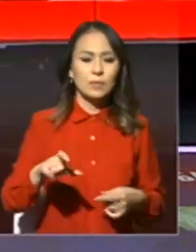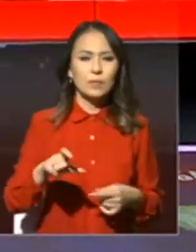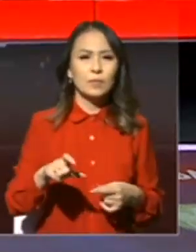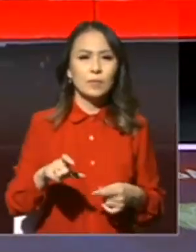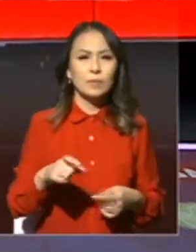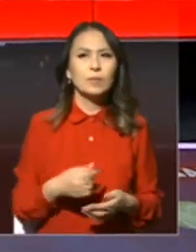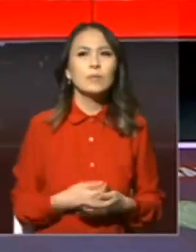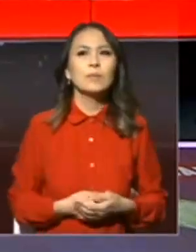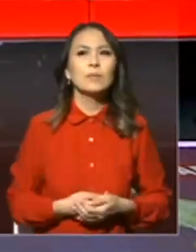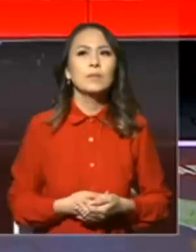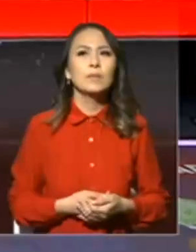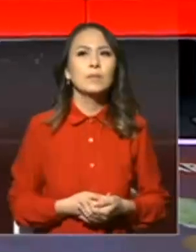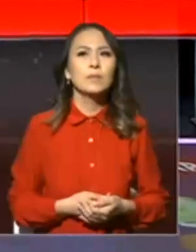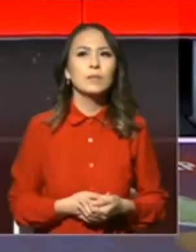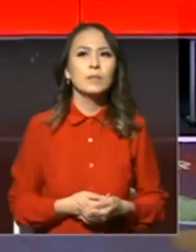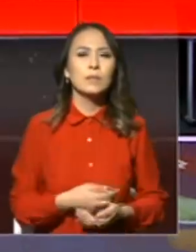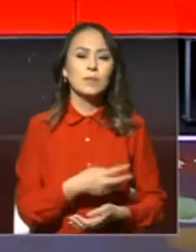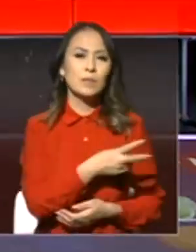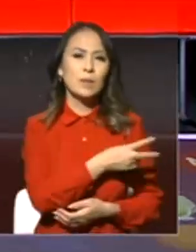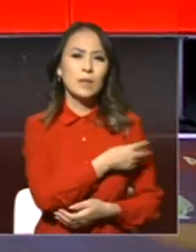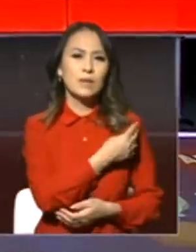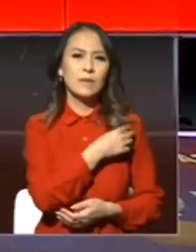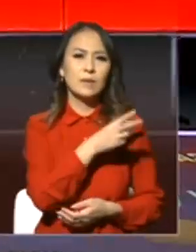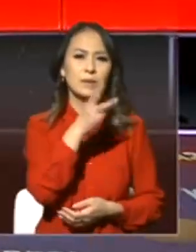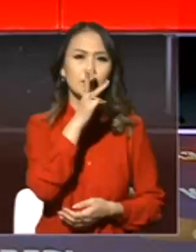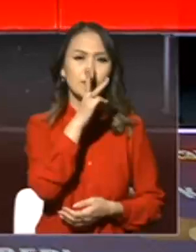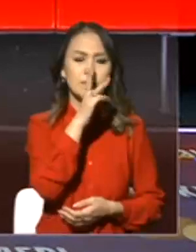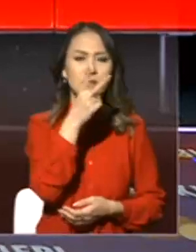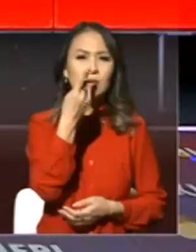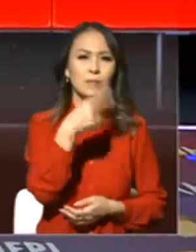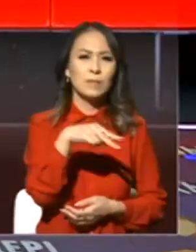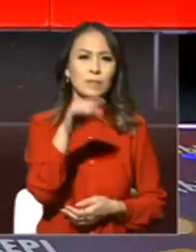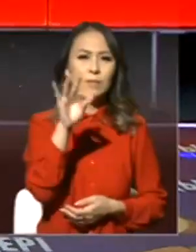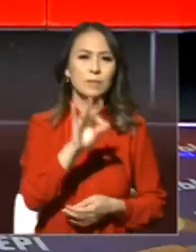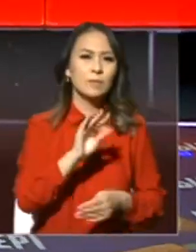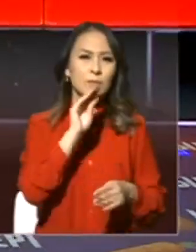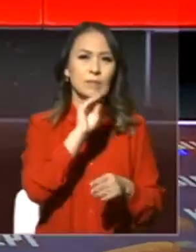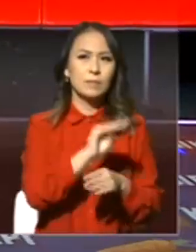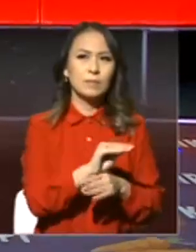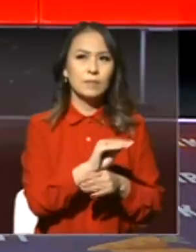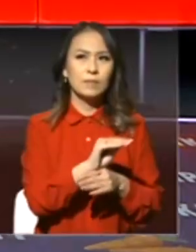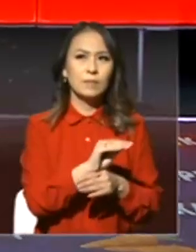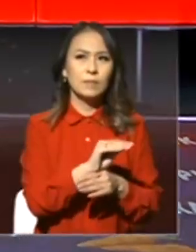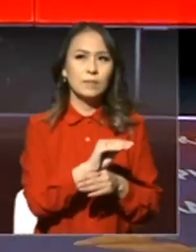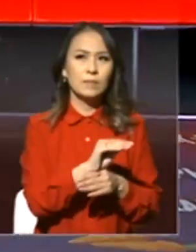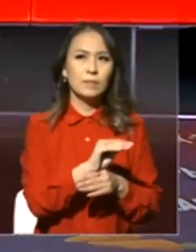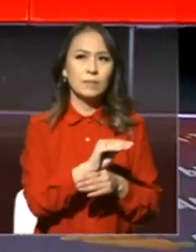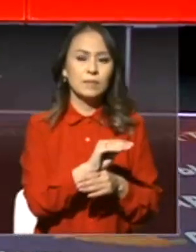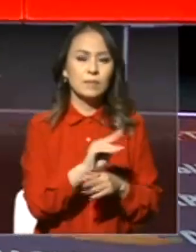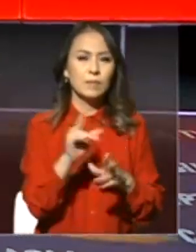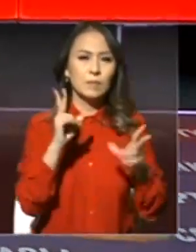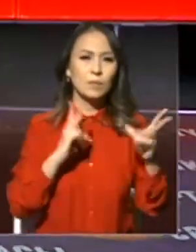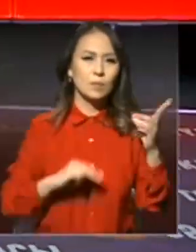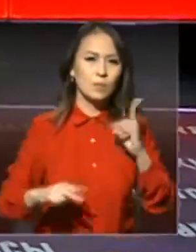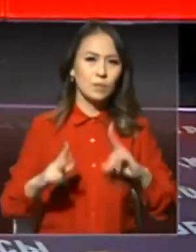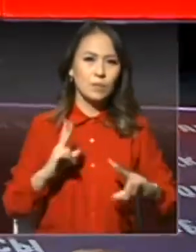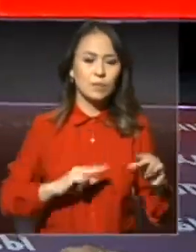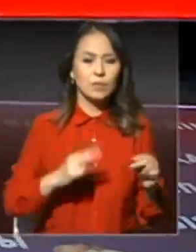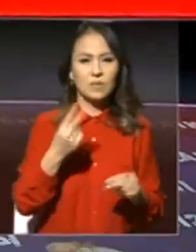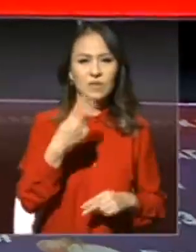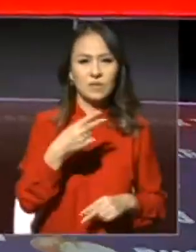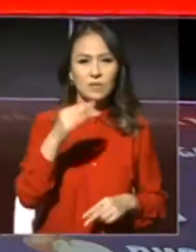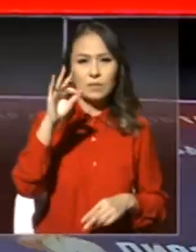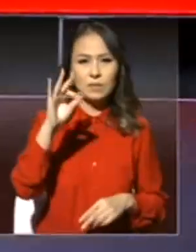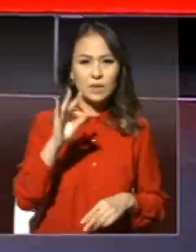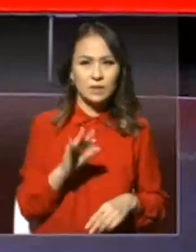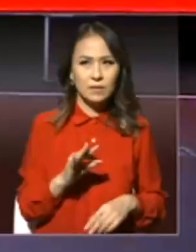ғой, жаңағы дәрігерлердің айлығын 20% көтереміз, жаңағы мұғалімдердің айлығын 20%